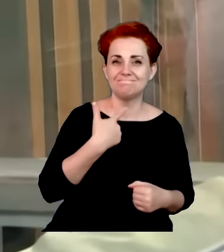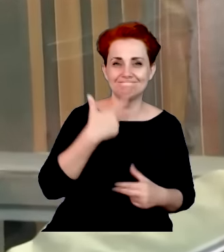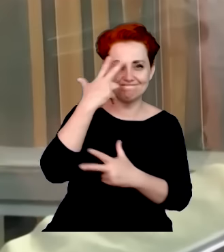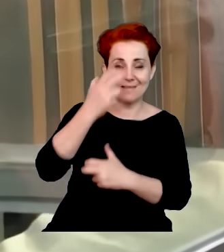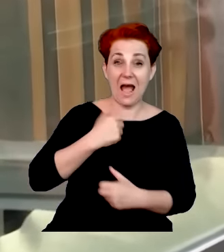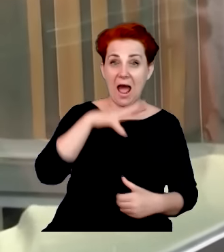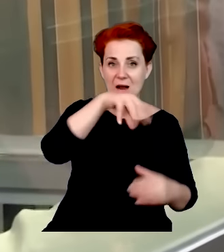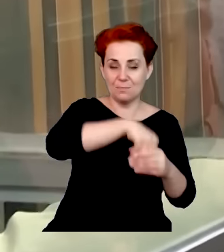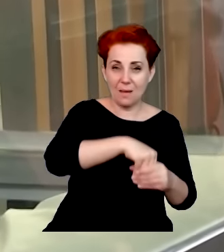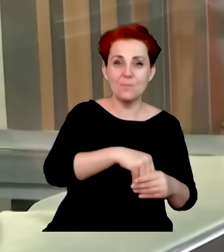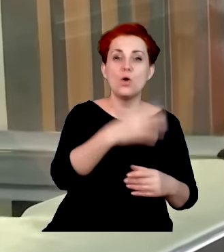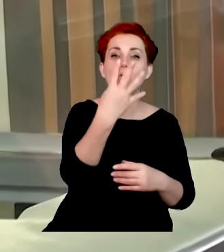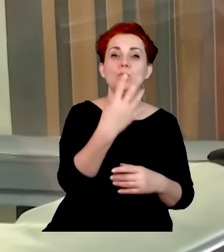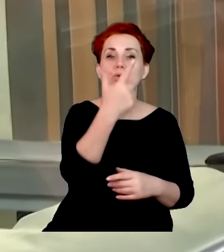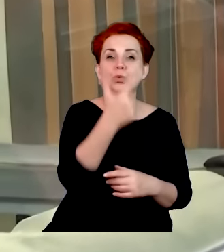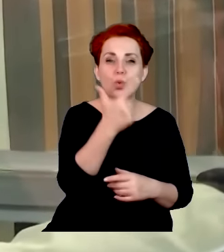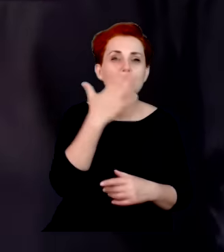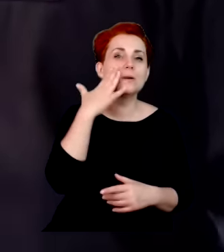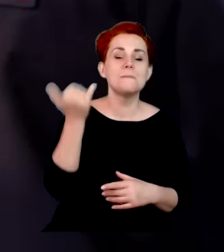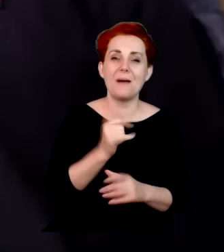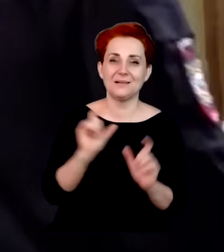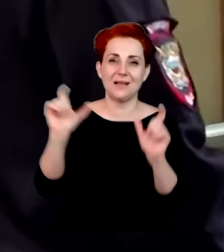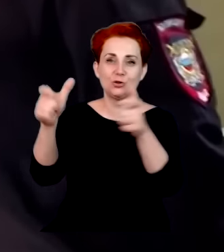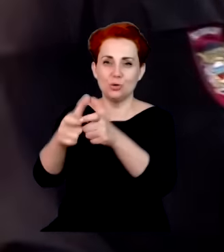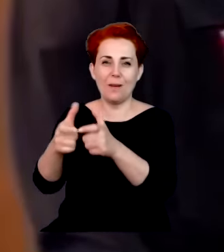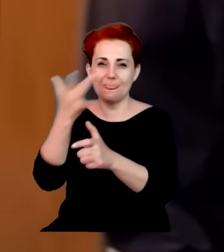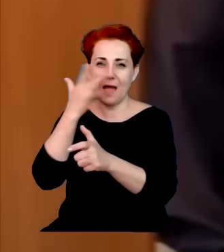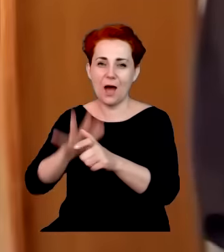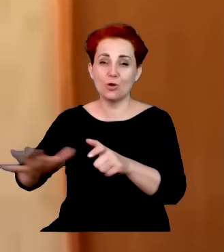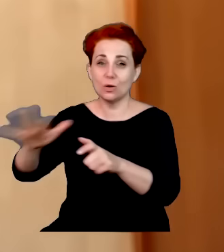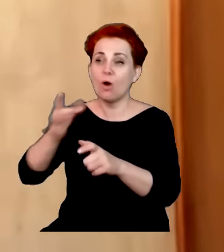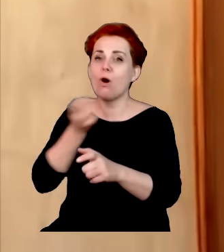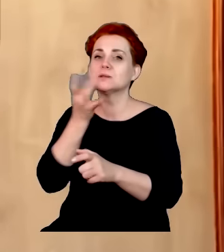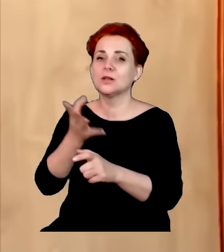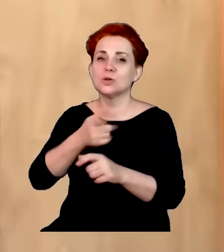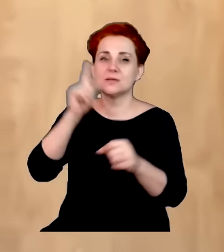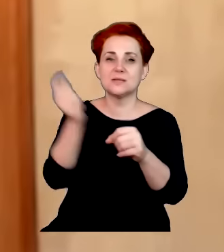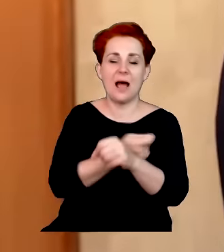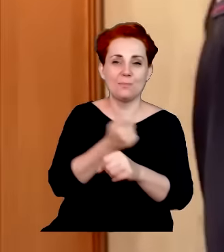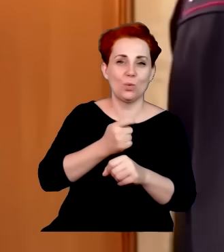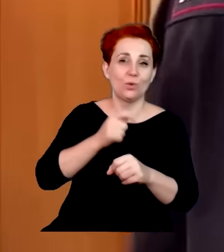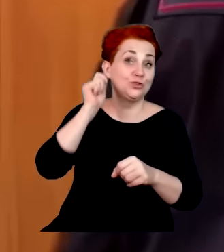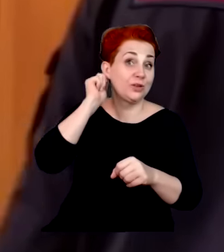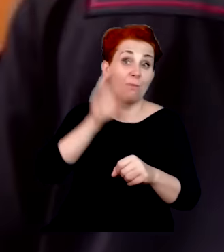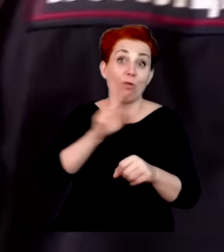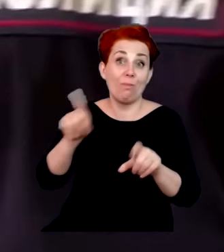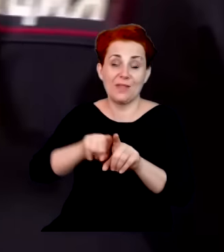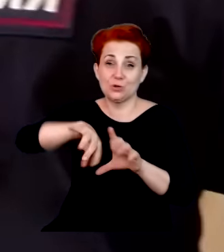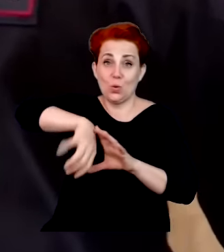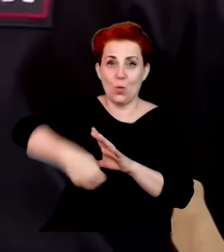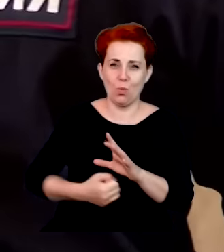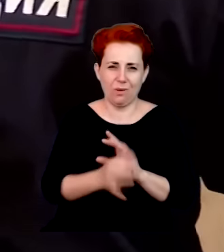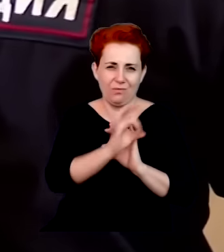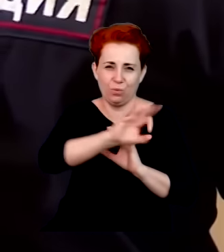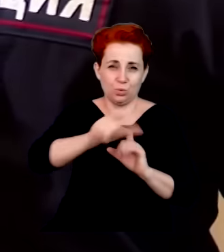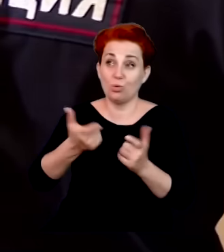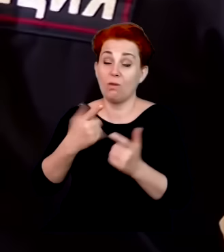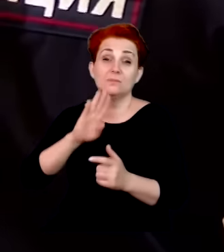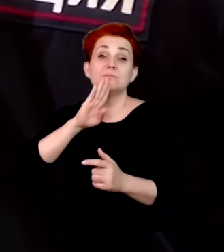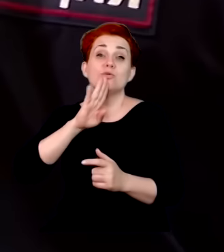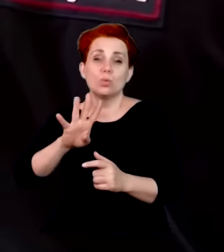zatrzymany 2 maja we Władywostoku i oskarżony o zabójstwo swojej dziewczyny, którą miał także okraść. Amerykanin do zabójstwa się nie przyznał, a